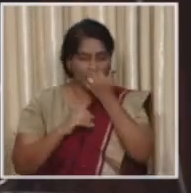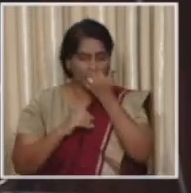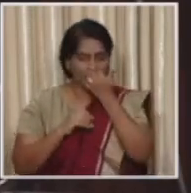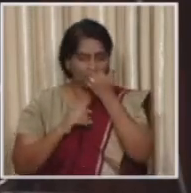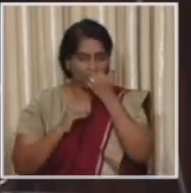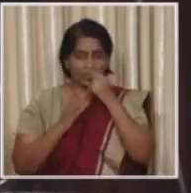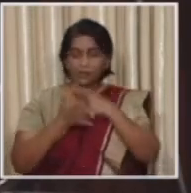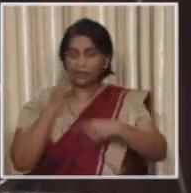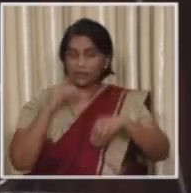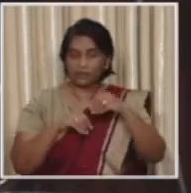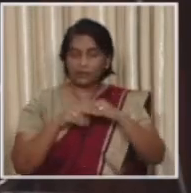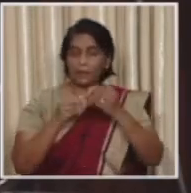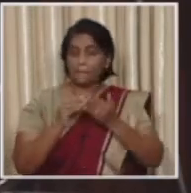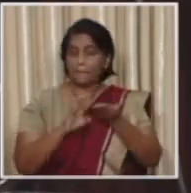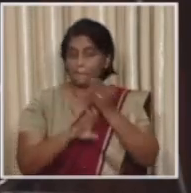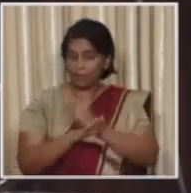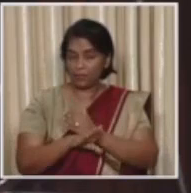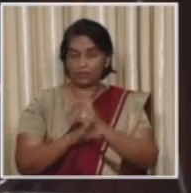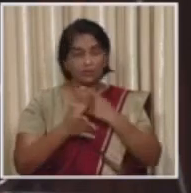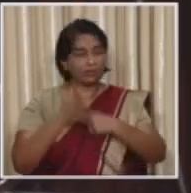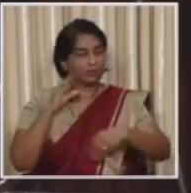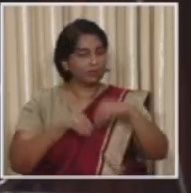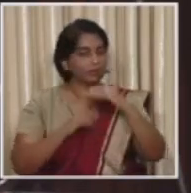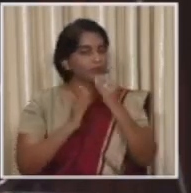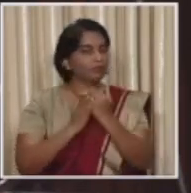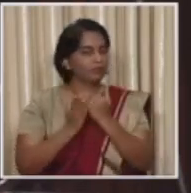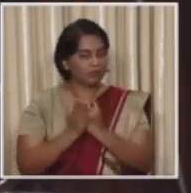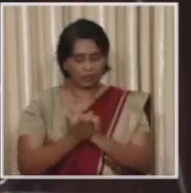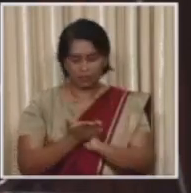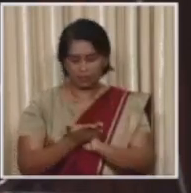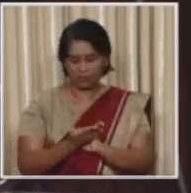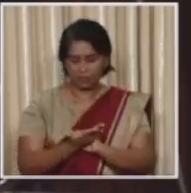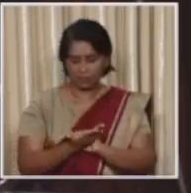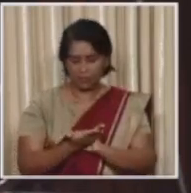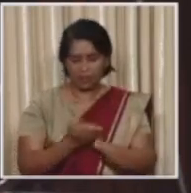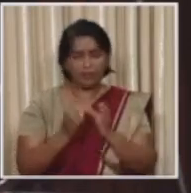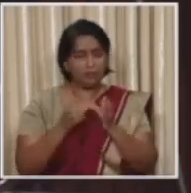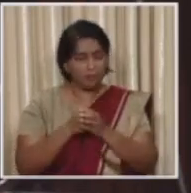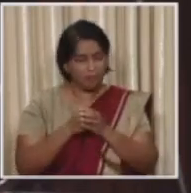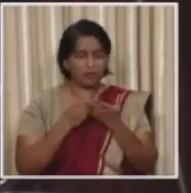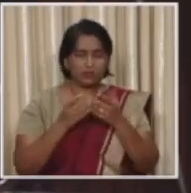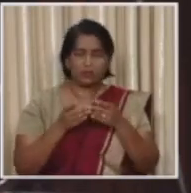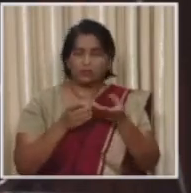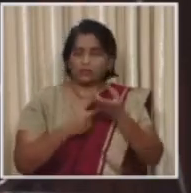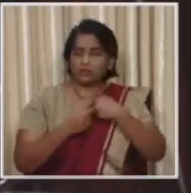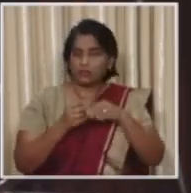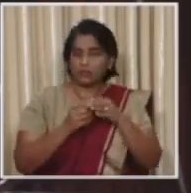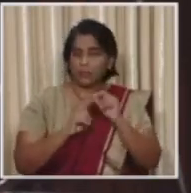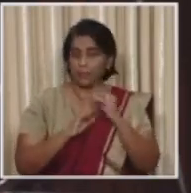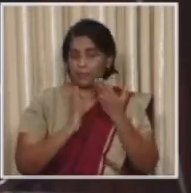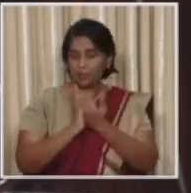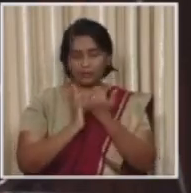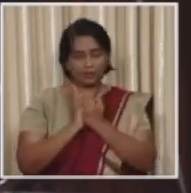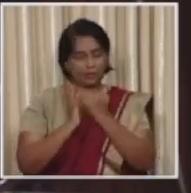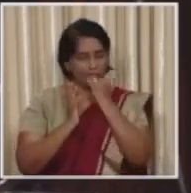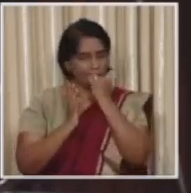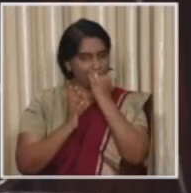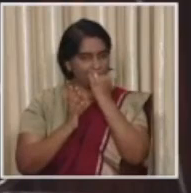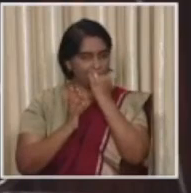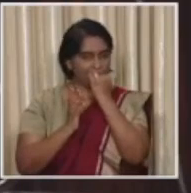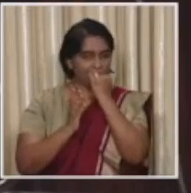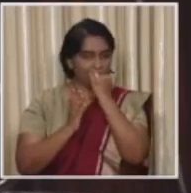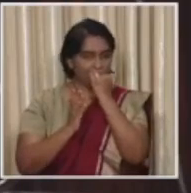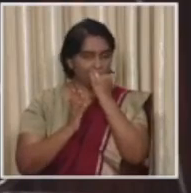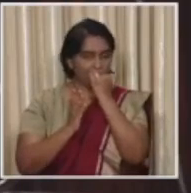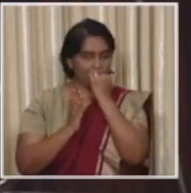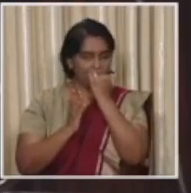පෙර මෙතිවරණ ප්‍රකාශනයක තියෙන කිසියම් පක්ෂයකට හෝ කණ්ඩායමකට තමන්ගේ ප්‍රතිපත්ති ප්‍රකාශනයේ සම්බන්ධයෙන් මේ අයවැය